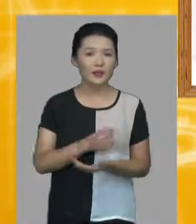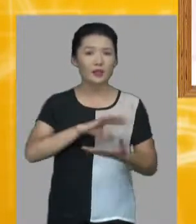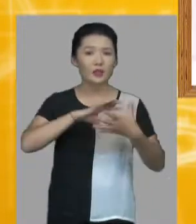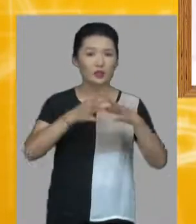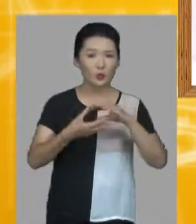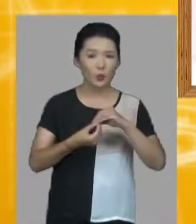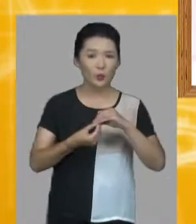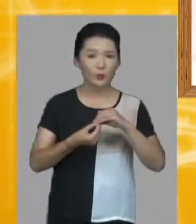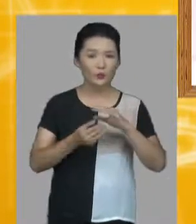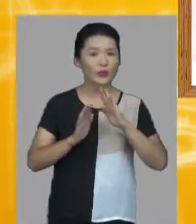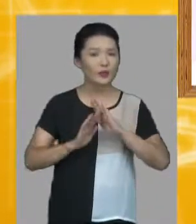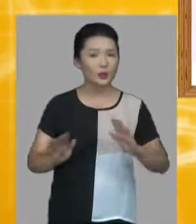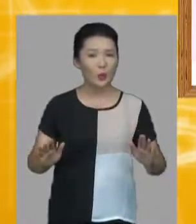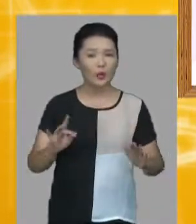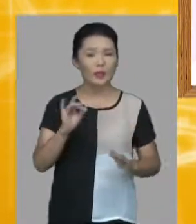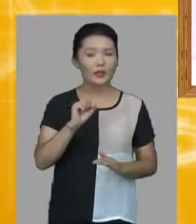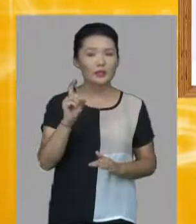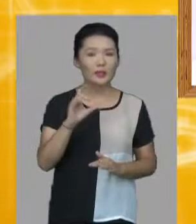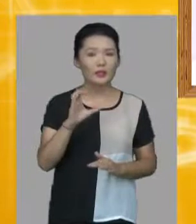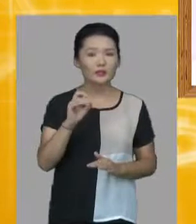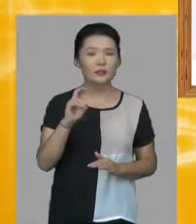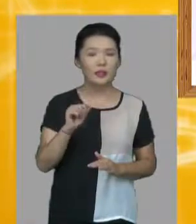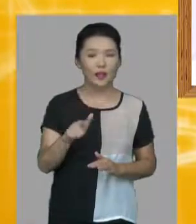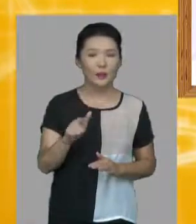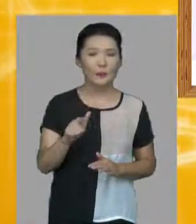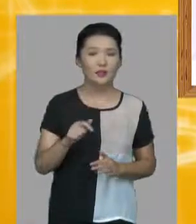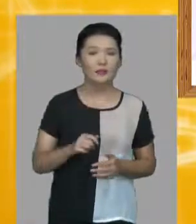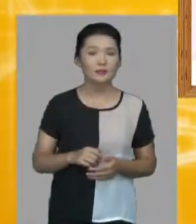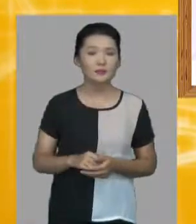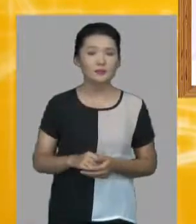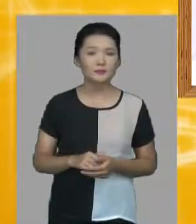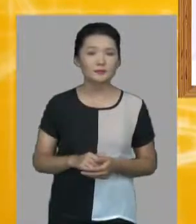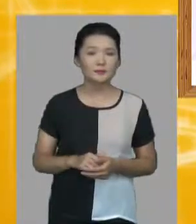Найдите сумму только разрядных слагаемых.